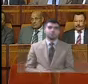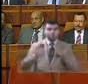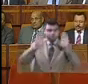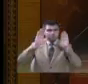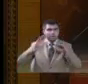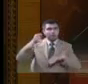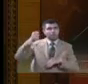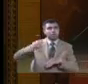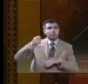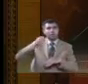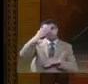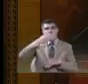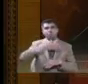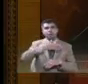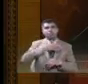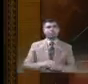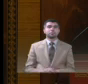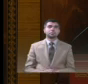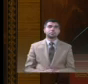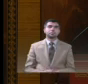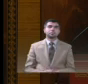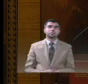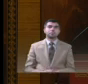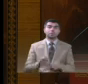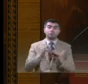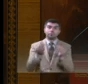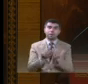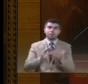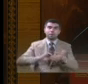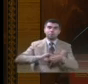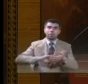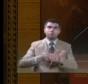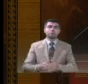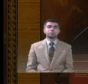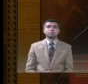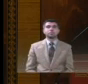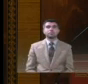الصلاة والسلام على رسول الله وآله وصحبه ومن والاه.